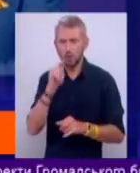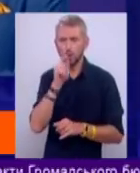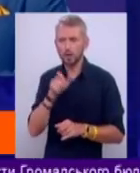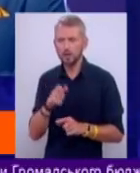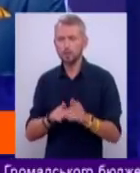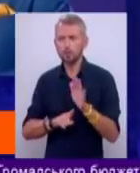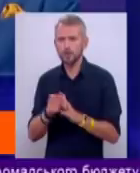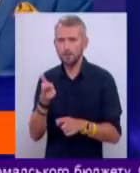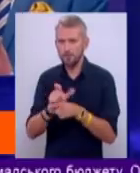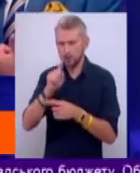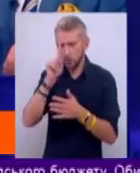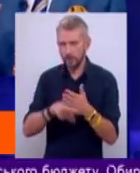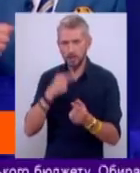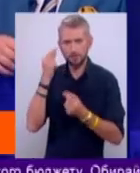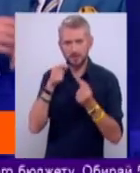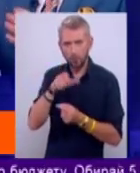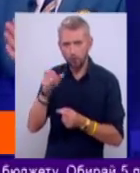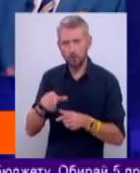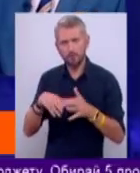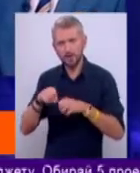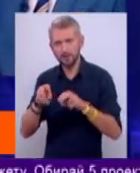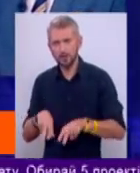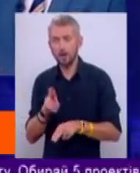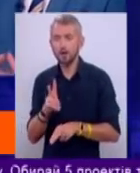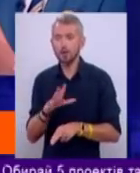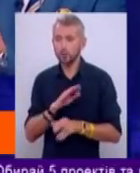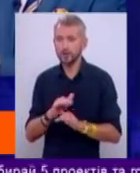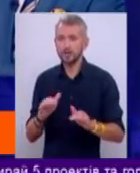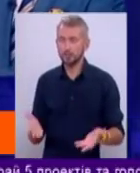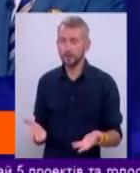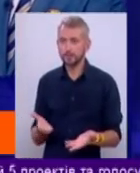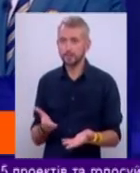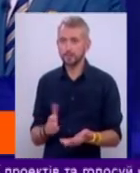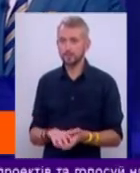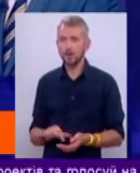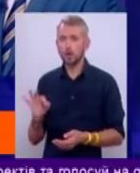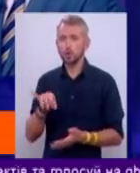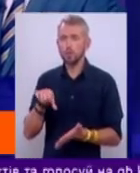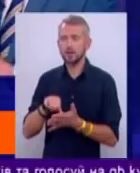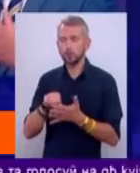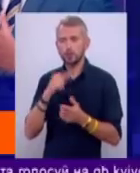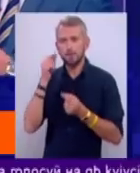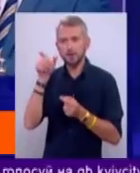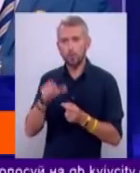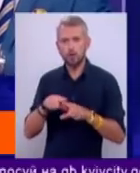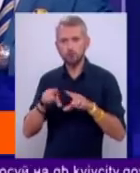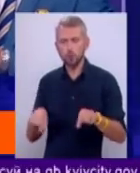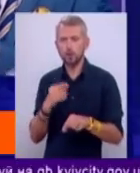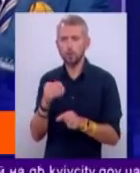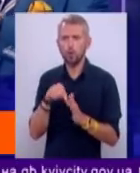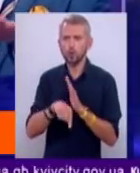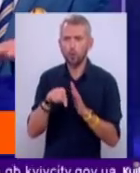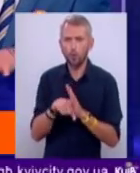починають більше довіряти психологам-фахівцям. А як бути з дітьми, так, коли, і щодо присутності психолога в школі, його роль,